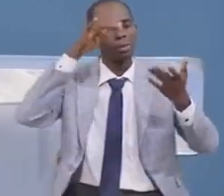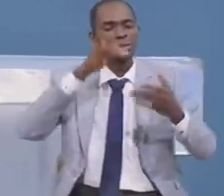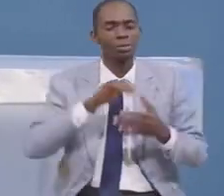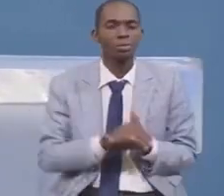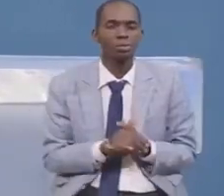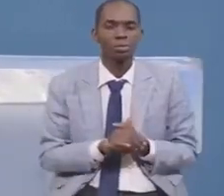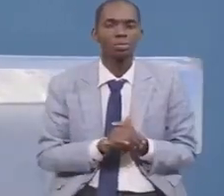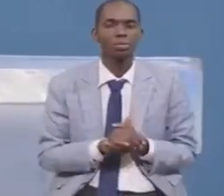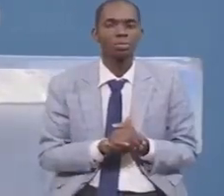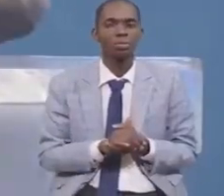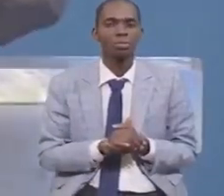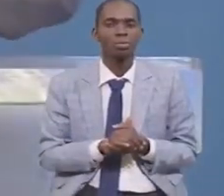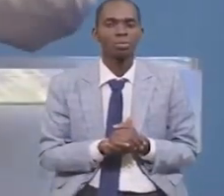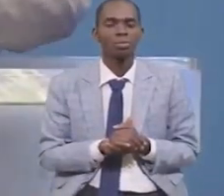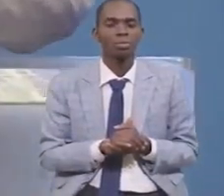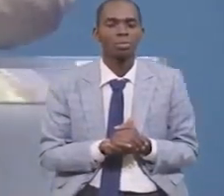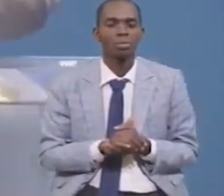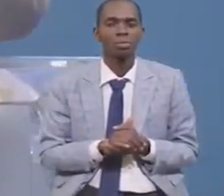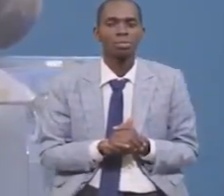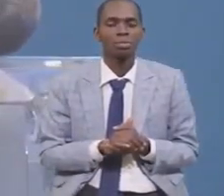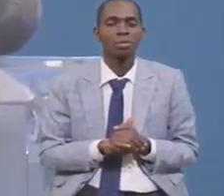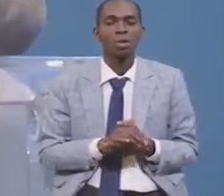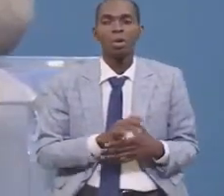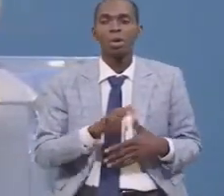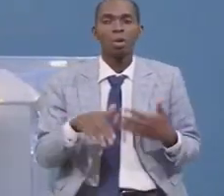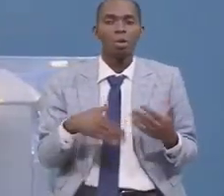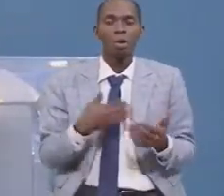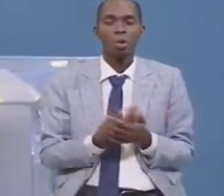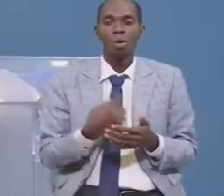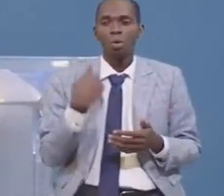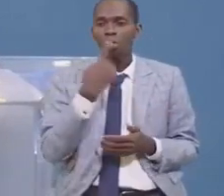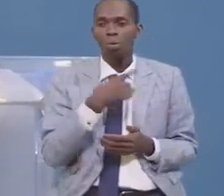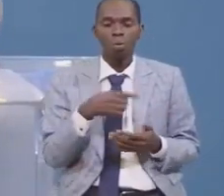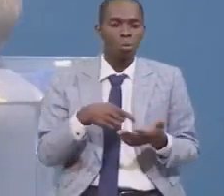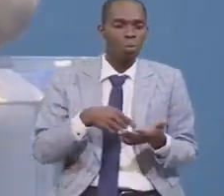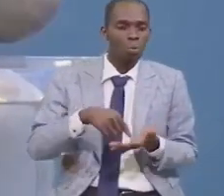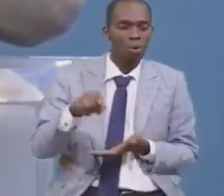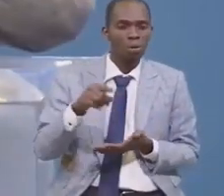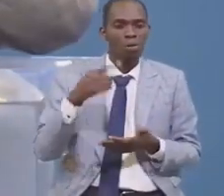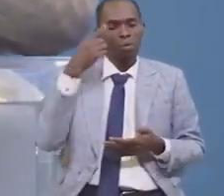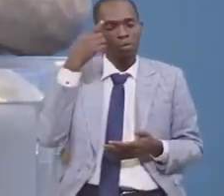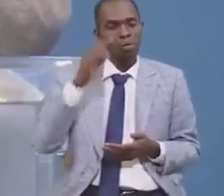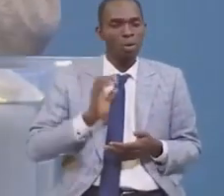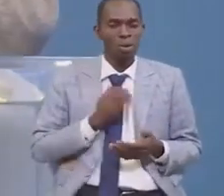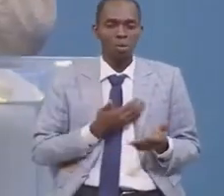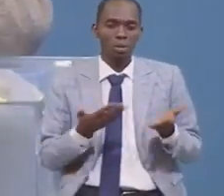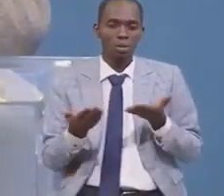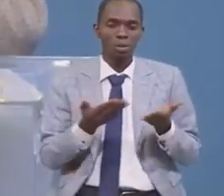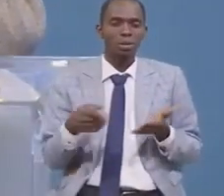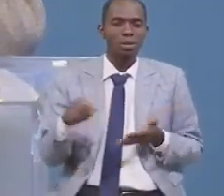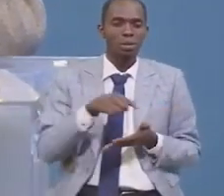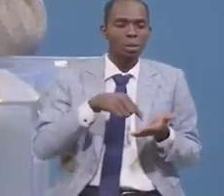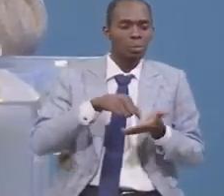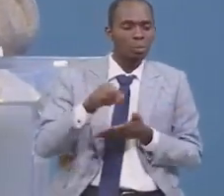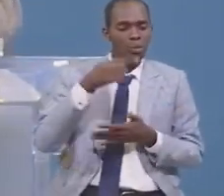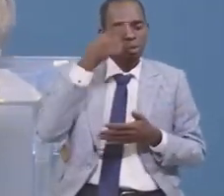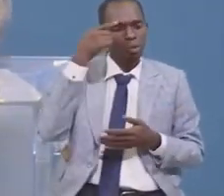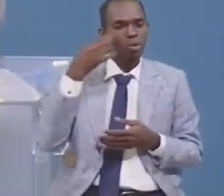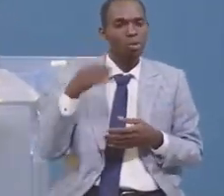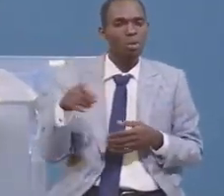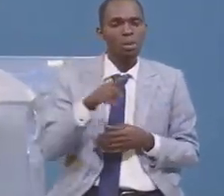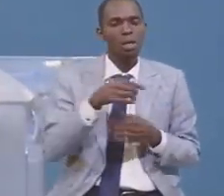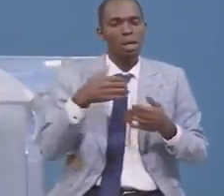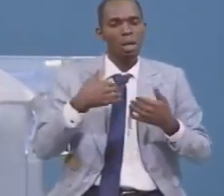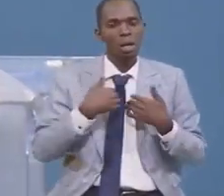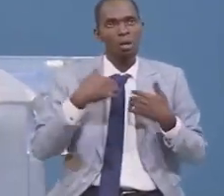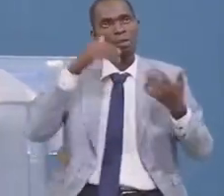ఇచ్చిన వారికి కూడా ఎదురు చూపులు ఉంటాయి. Those who pay high for our services, they do that because they have expectation. మనకి